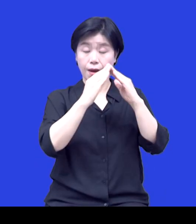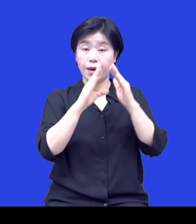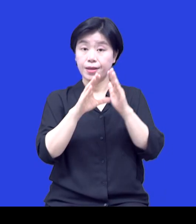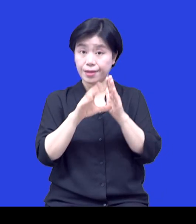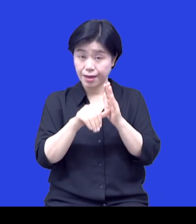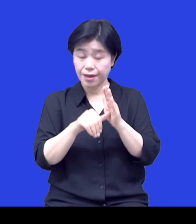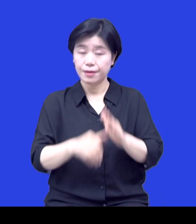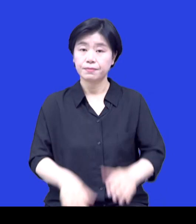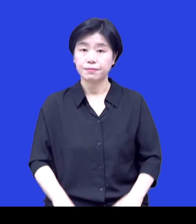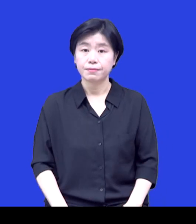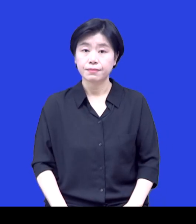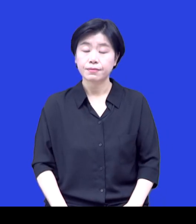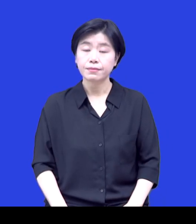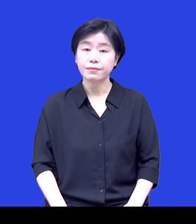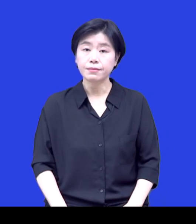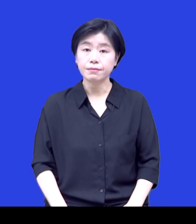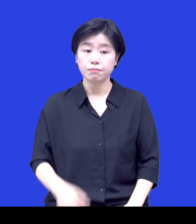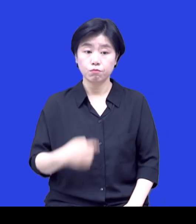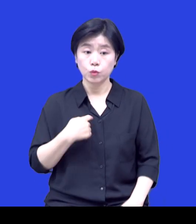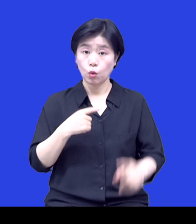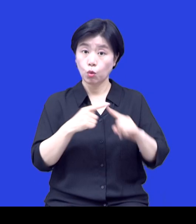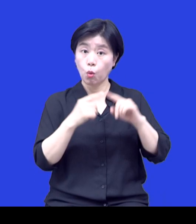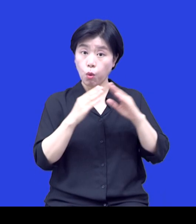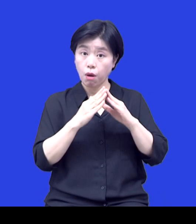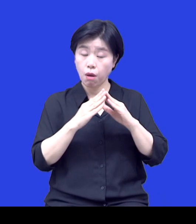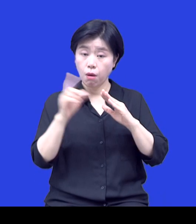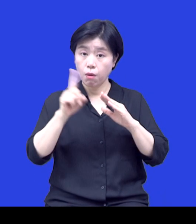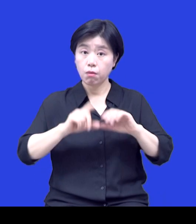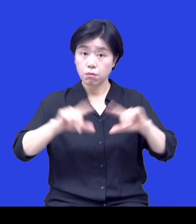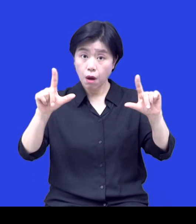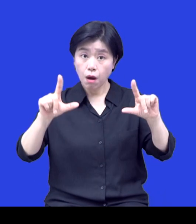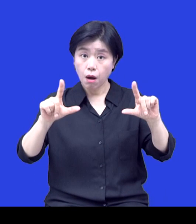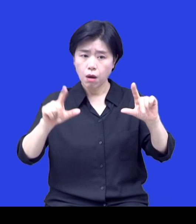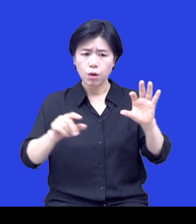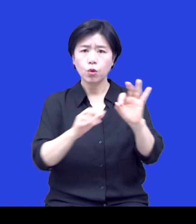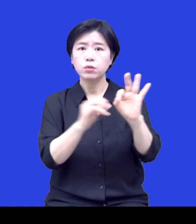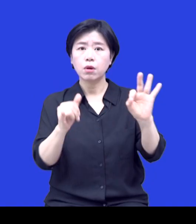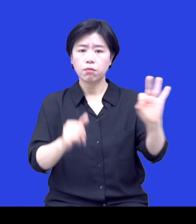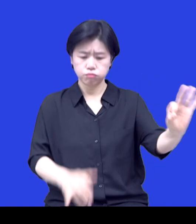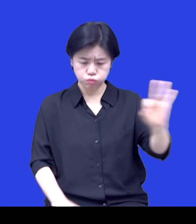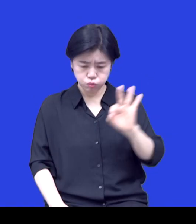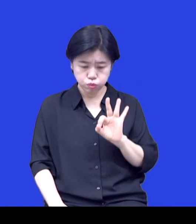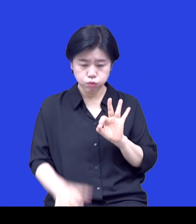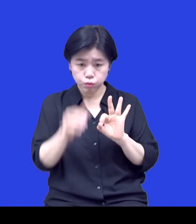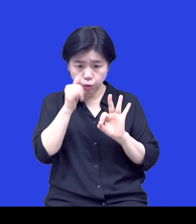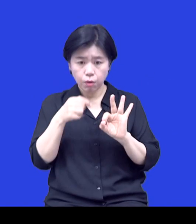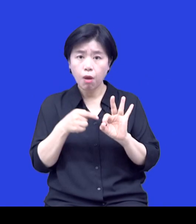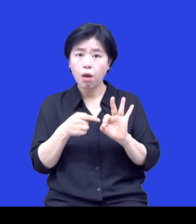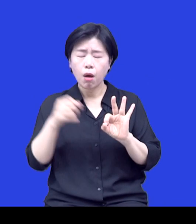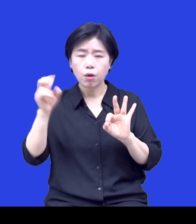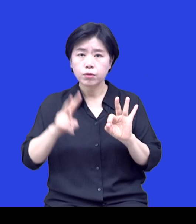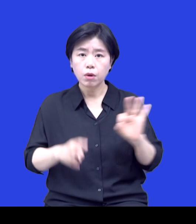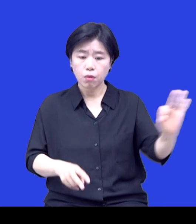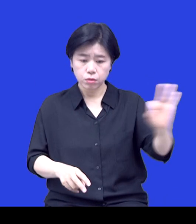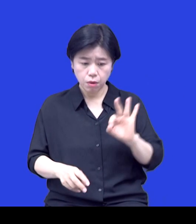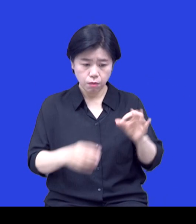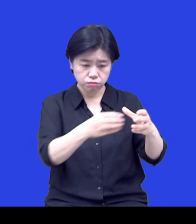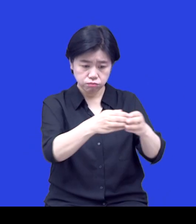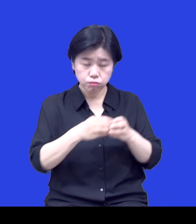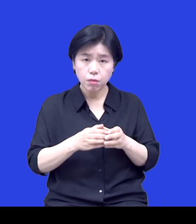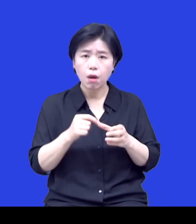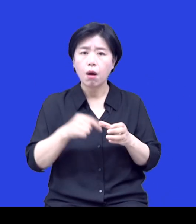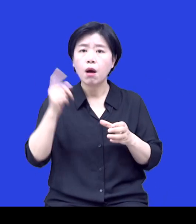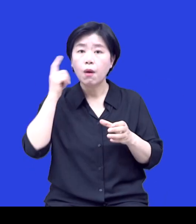보니까 한 교회에서 10명이 이동을 해온 아이고. 거예요. 어떤 그래서 특정 교회에서 우르르 온 거예요? 네, 그래서 내가 이거 어떻게 된 거냐 부목사님한테 알아보라 어금니 그랬더니